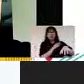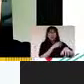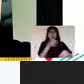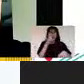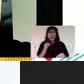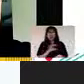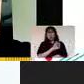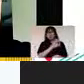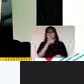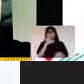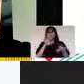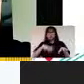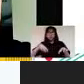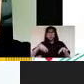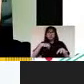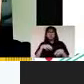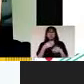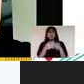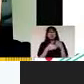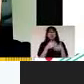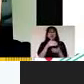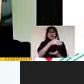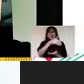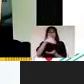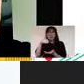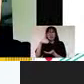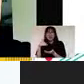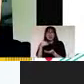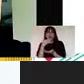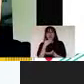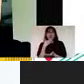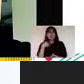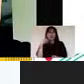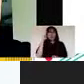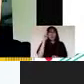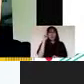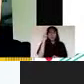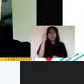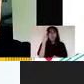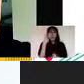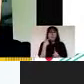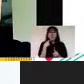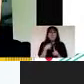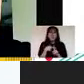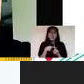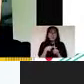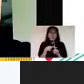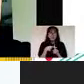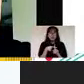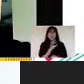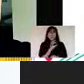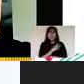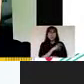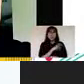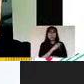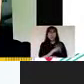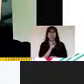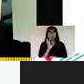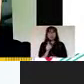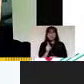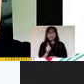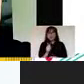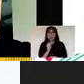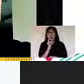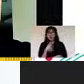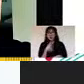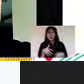data processing yang dimiliki oleh pemerintah dan insight yang bisa dimanfaatkan gitu untuk meningkatkan pendapatan